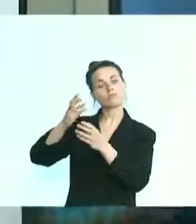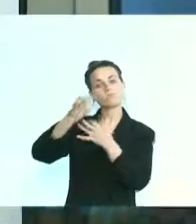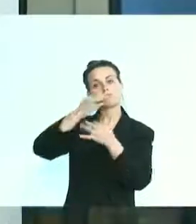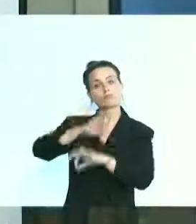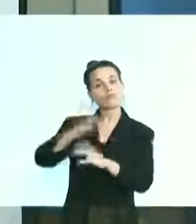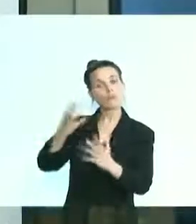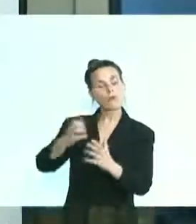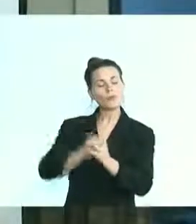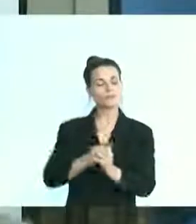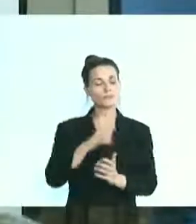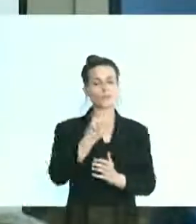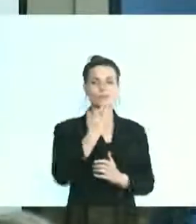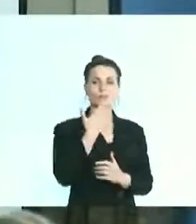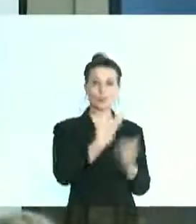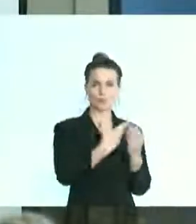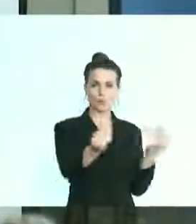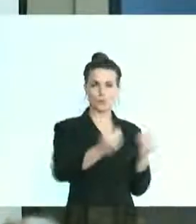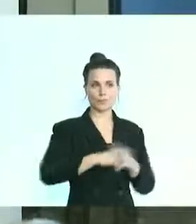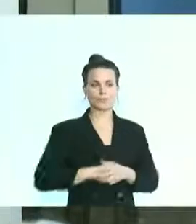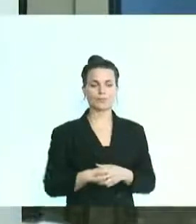Merci beaucoup.